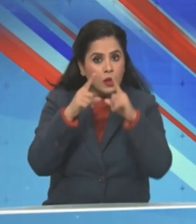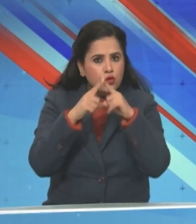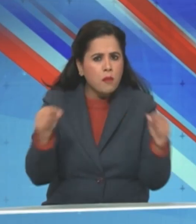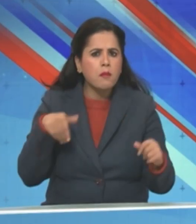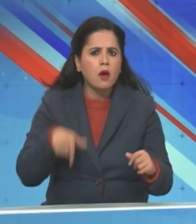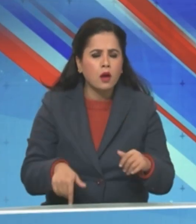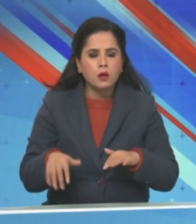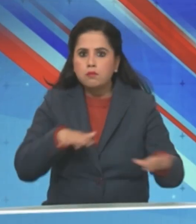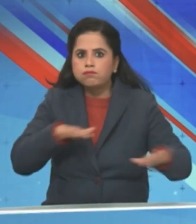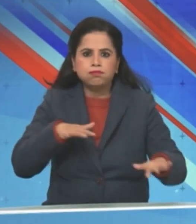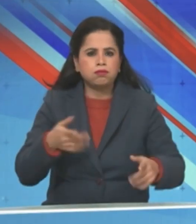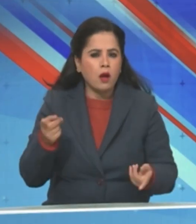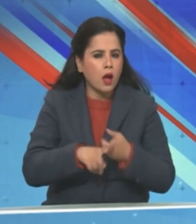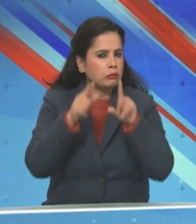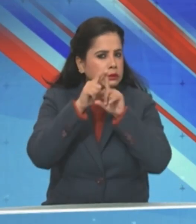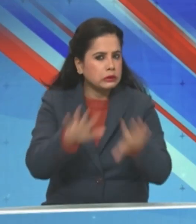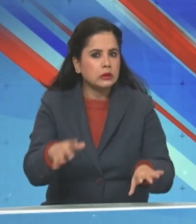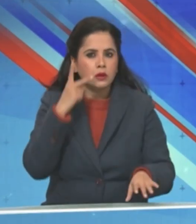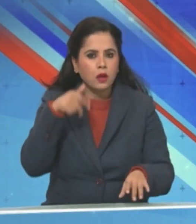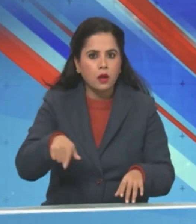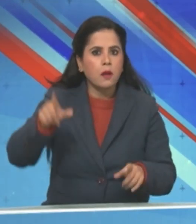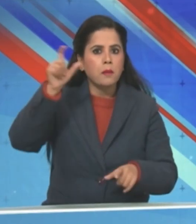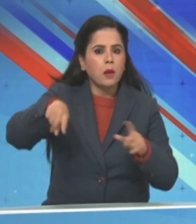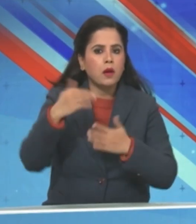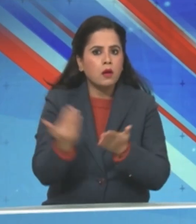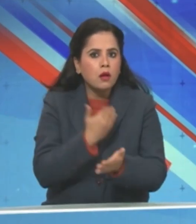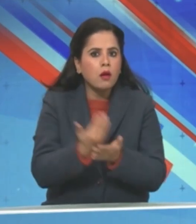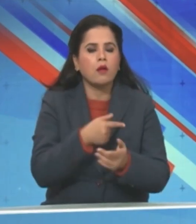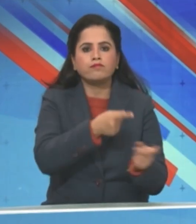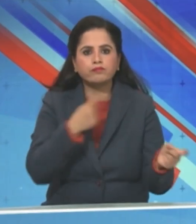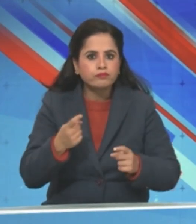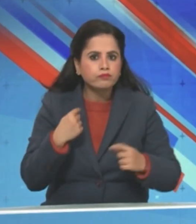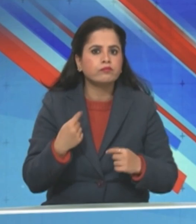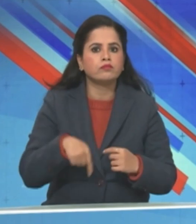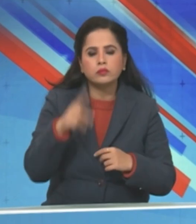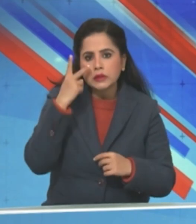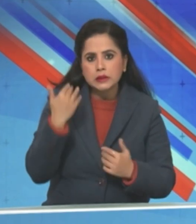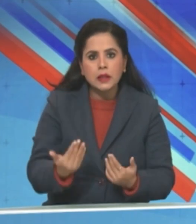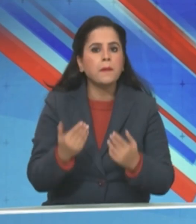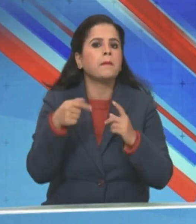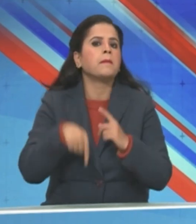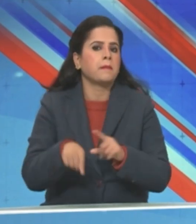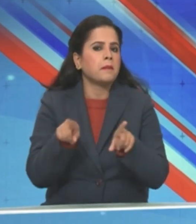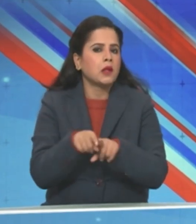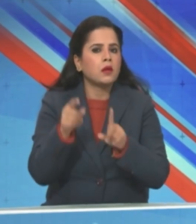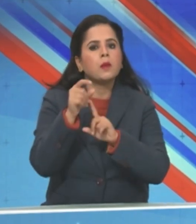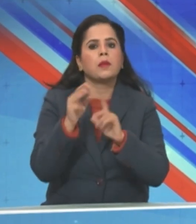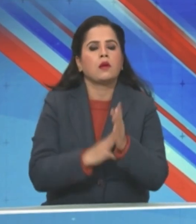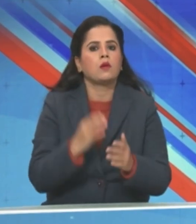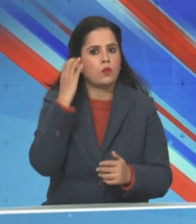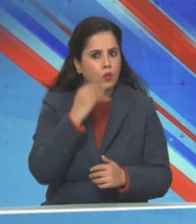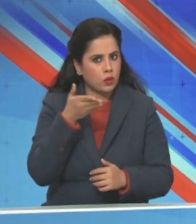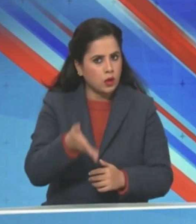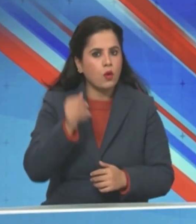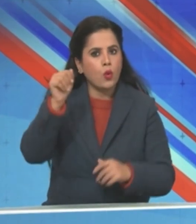आए विनाशकारी भूकंप और वहां चलाए जा रहे राहत और बचाव कार्यों के लिए इस बीच प्रधानमंत्री नरेंद्र